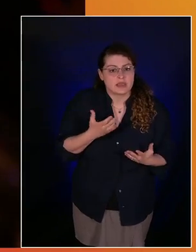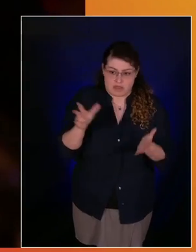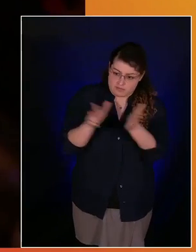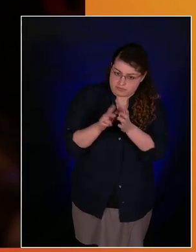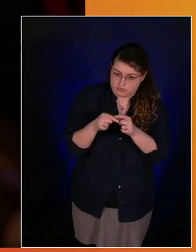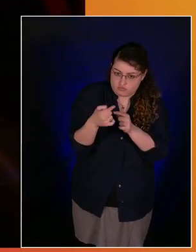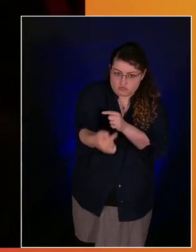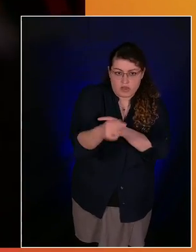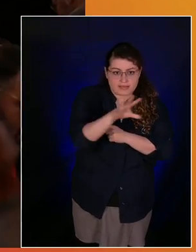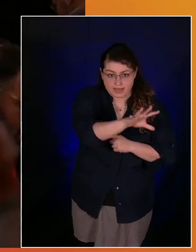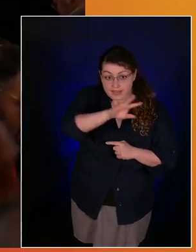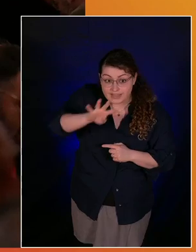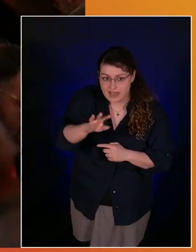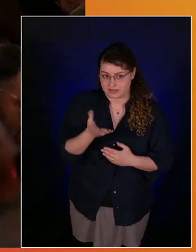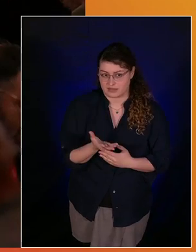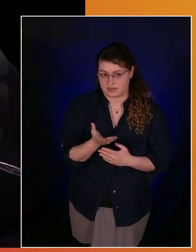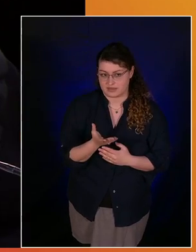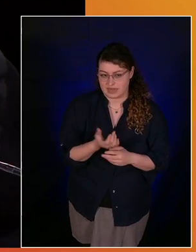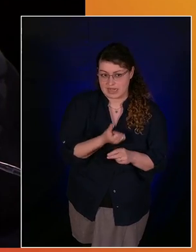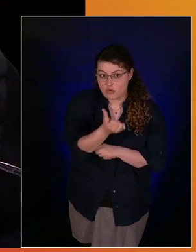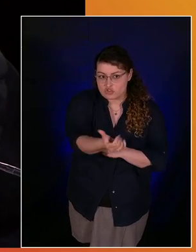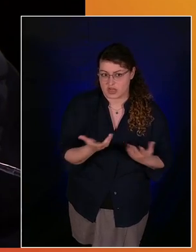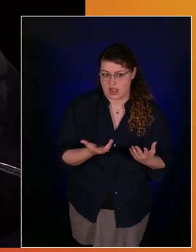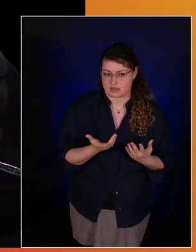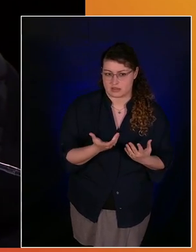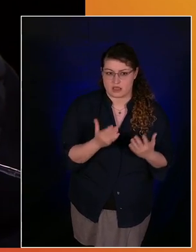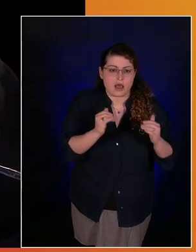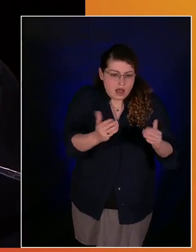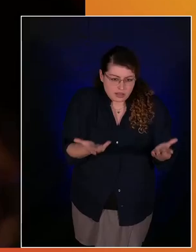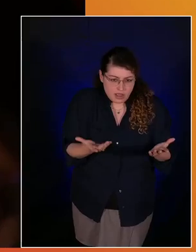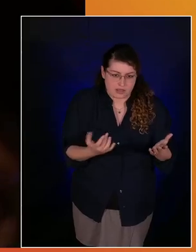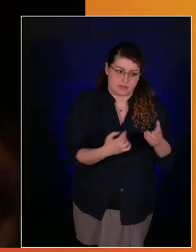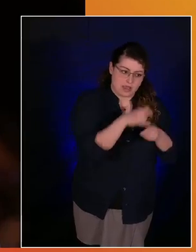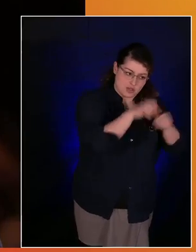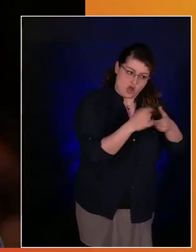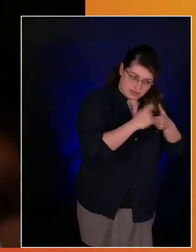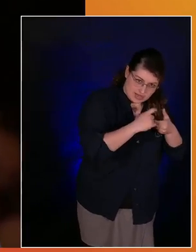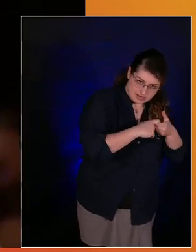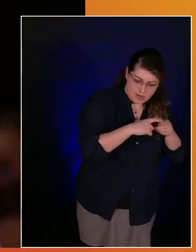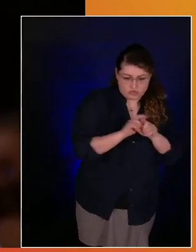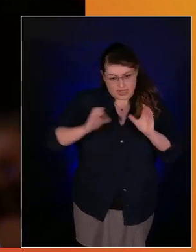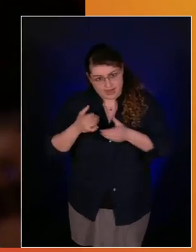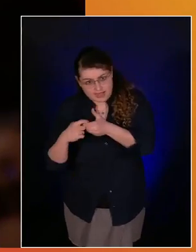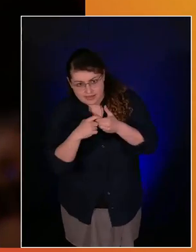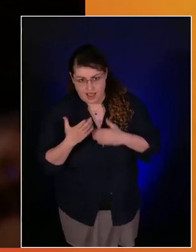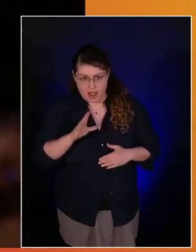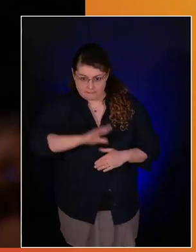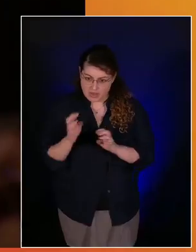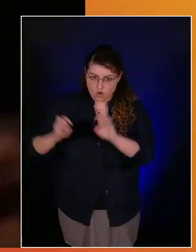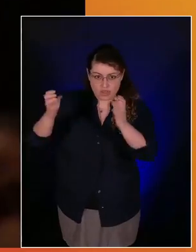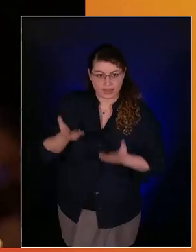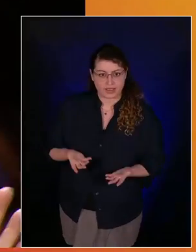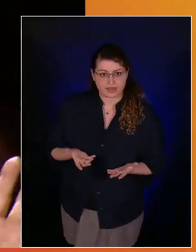54e quand même parce que c'est quand même le Congrès des syndicats et des syndiquéss quand je vois pour une camarade je